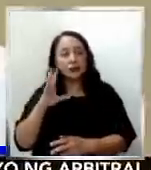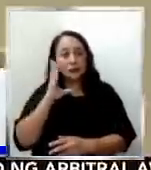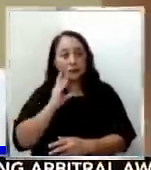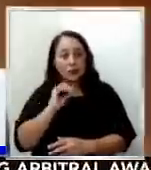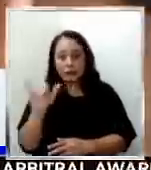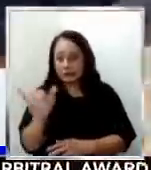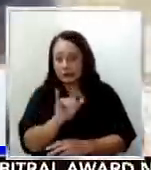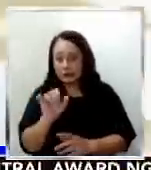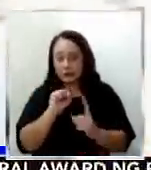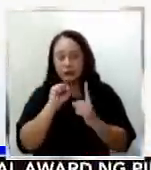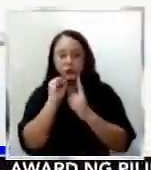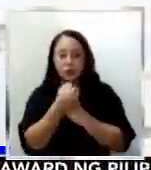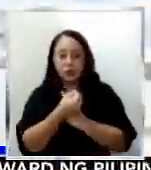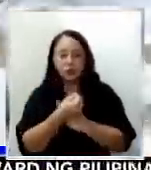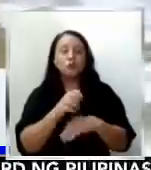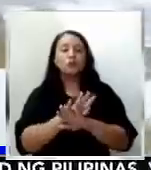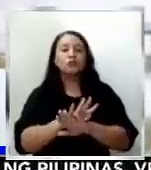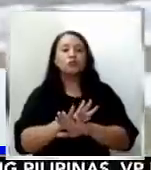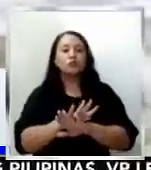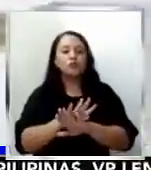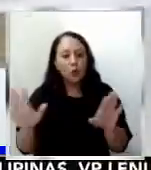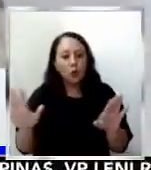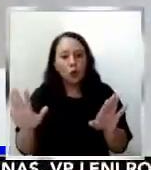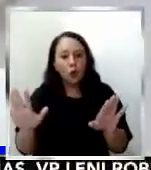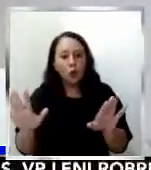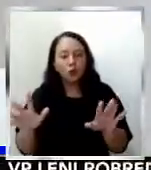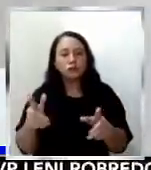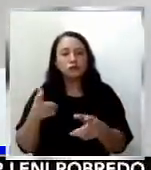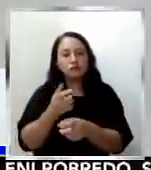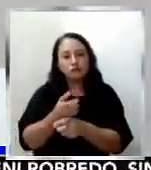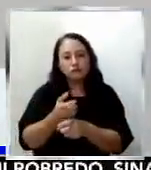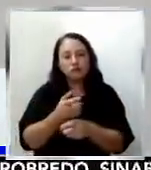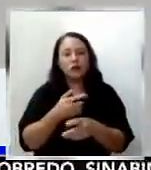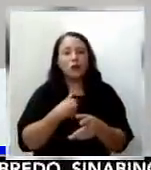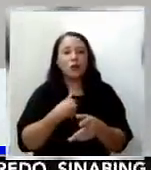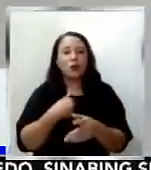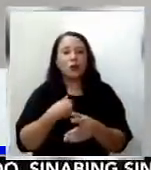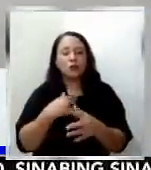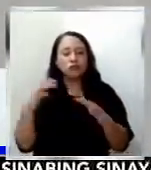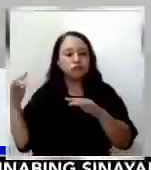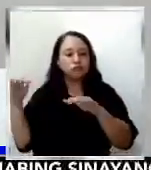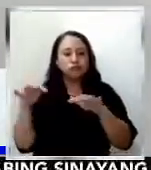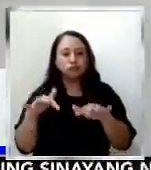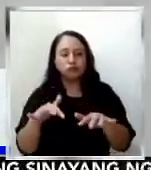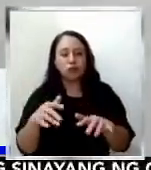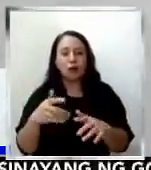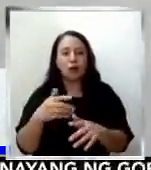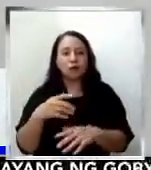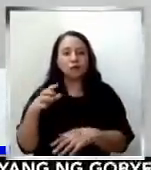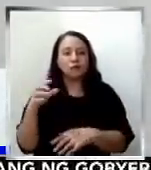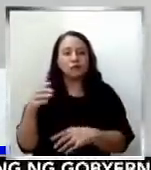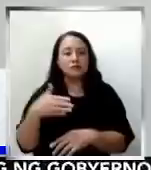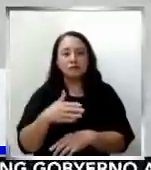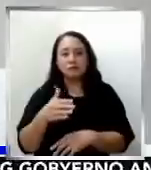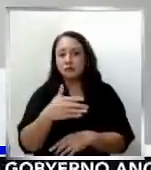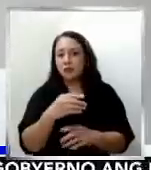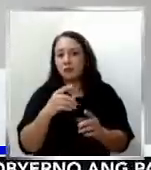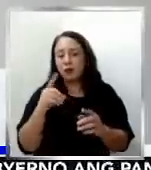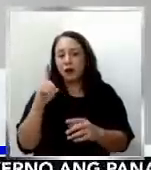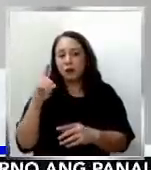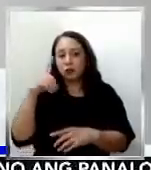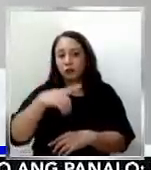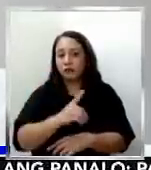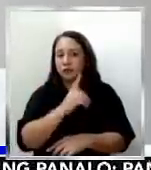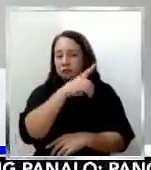sitwasyon, huwag daw sana pagkatuwaan at pagkaguluhan ang mga naliligaw na dolphin. Kailangan masiguro natin